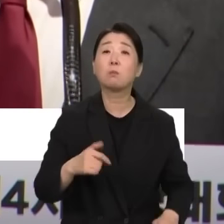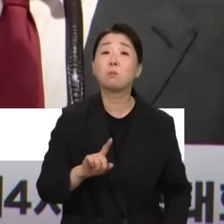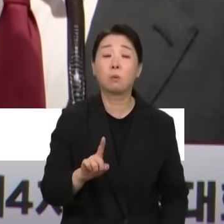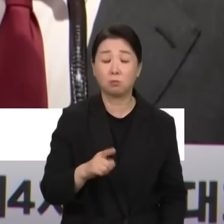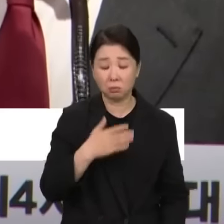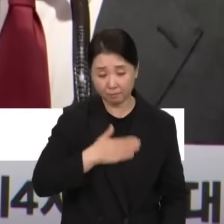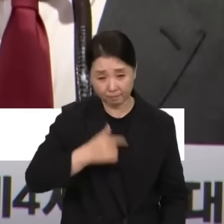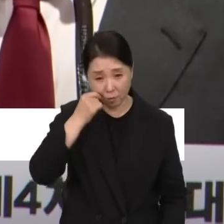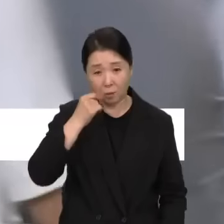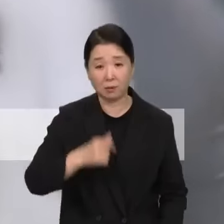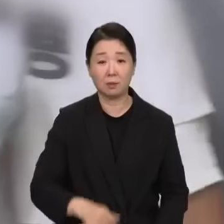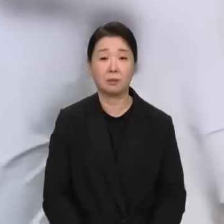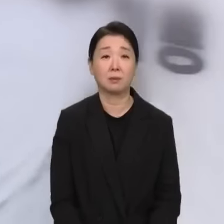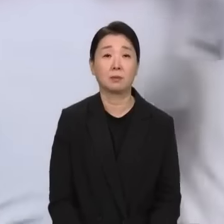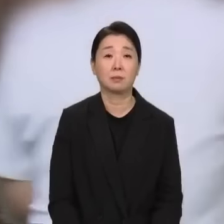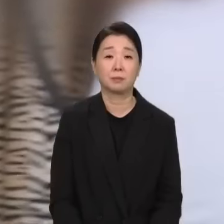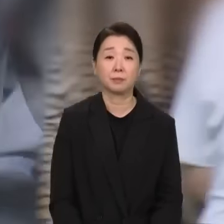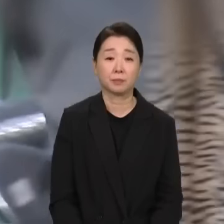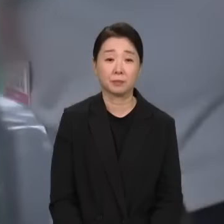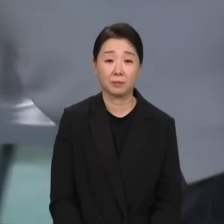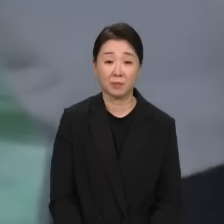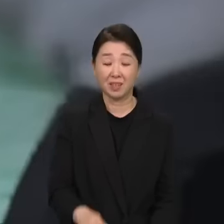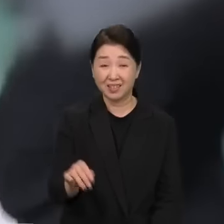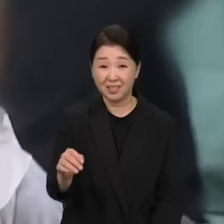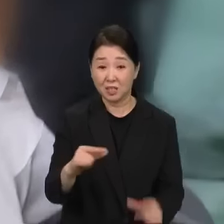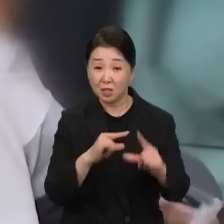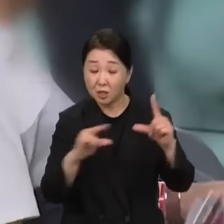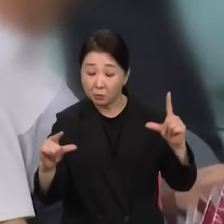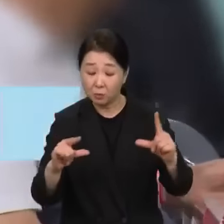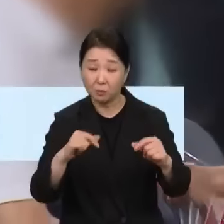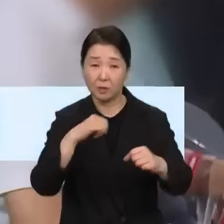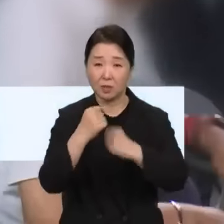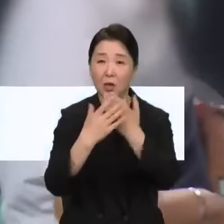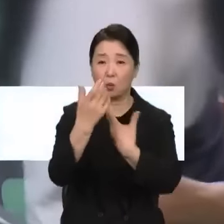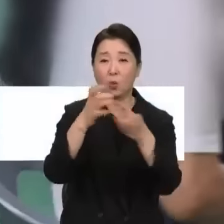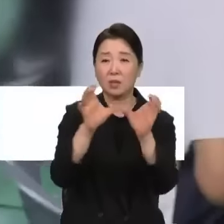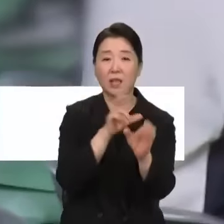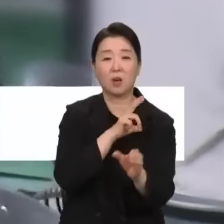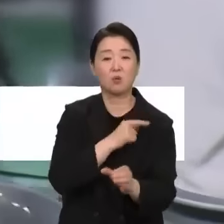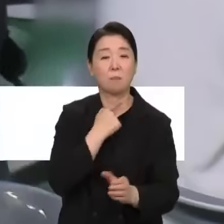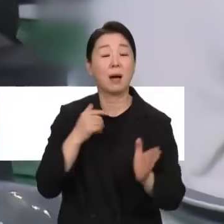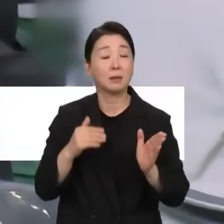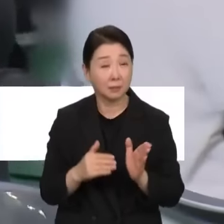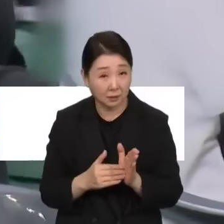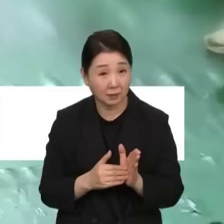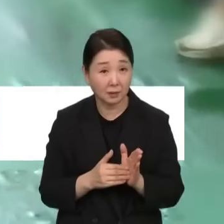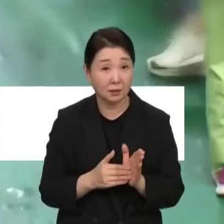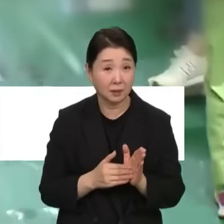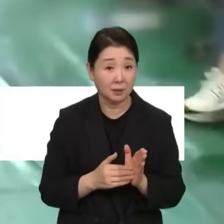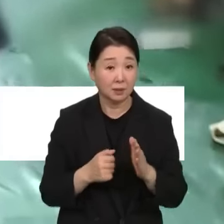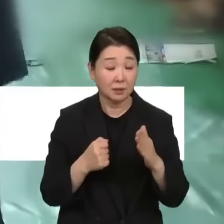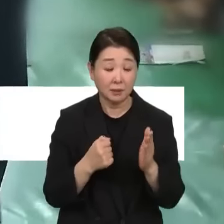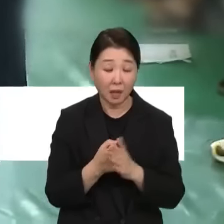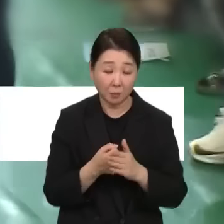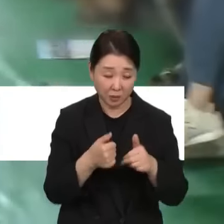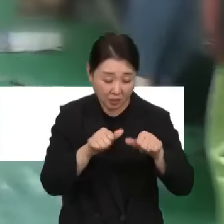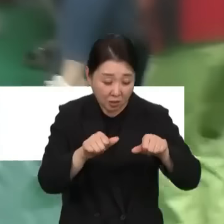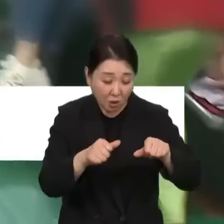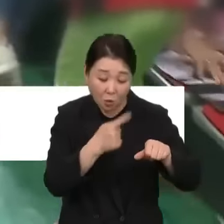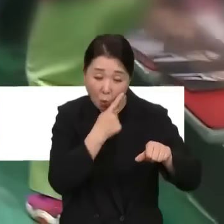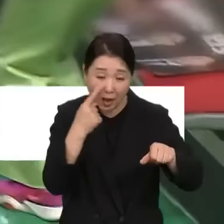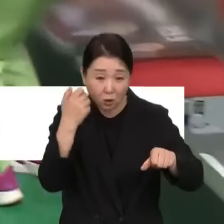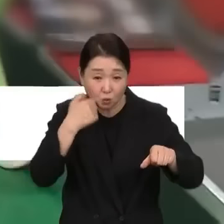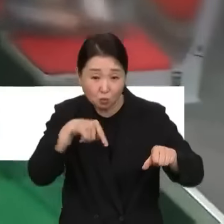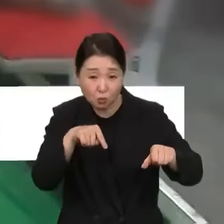저희는 알 수가 없죠. 한때 이들 중 일부가 자유통일당 소속이라는 의혹도 불거졌는데 현재까지 신원이 밝혀진 사람들에